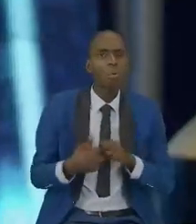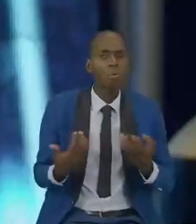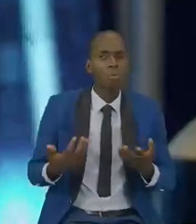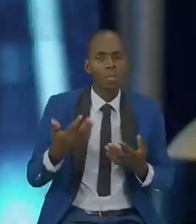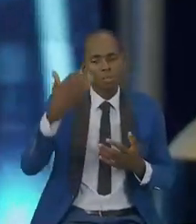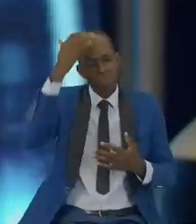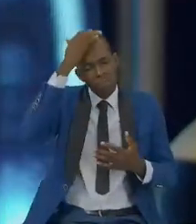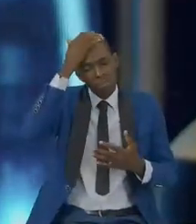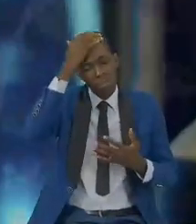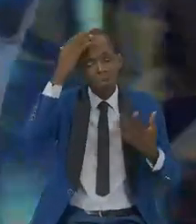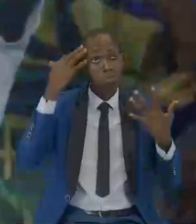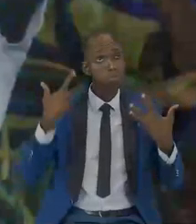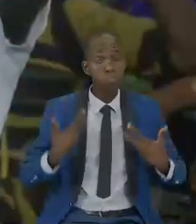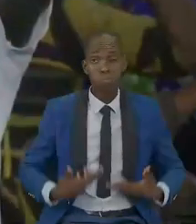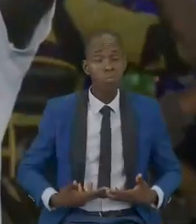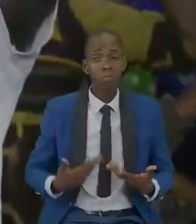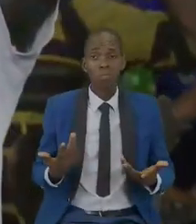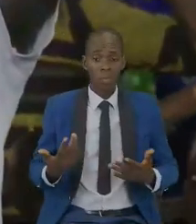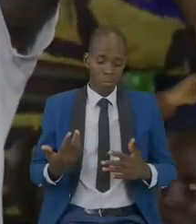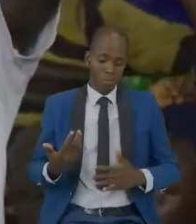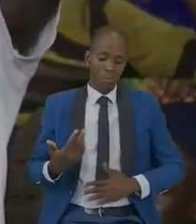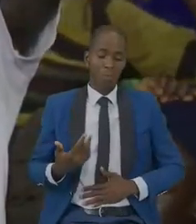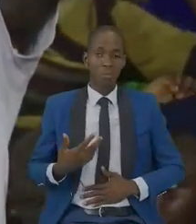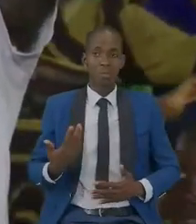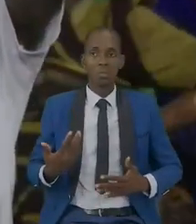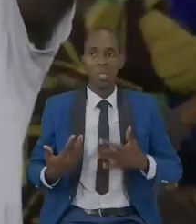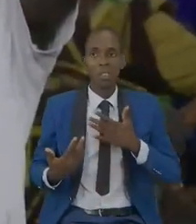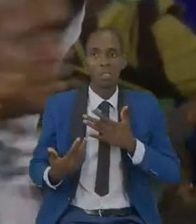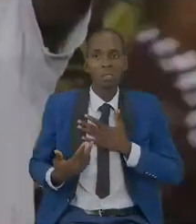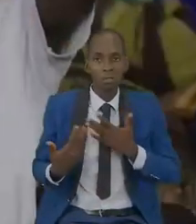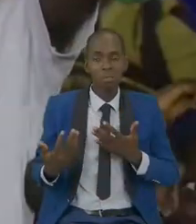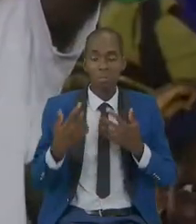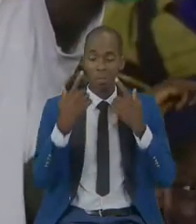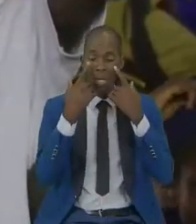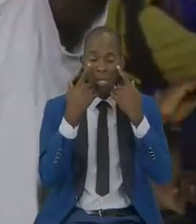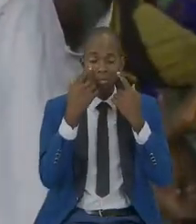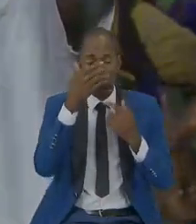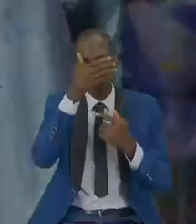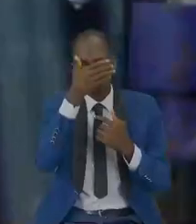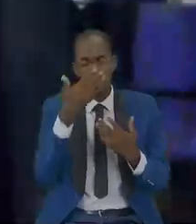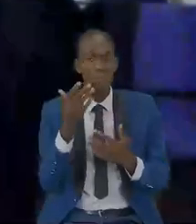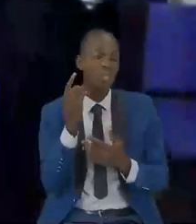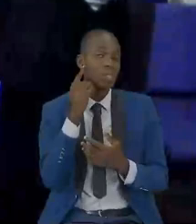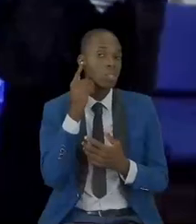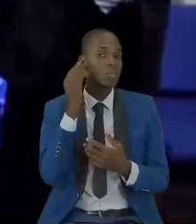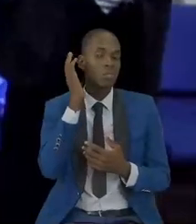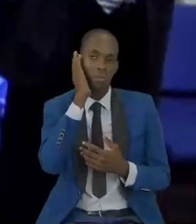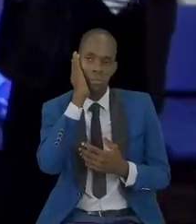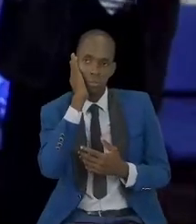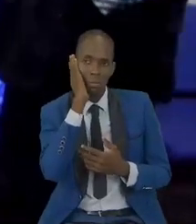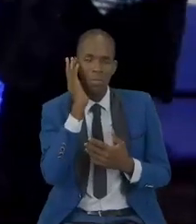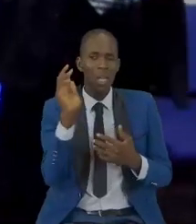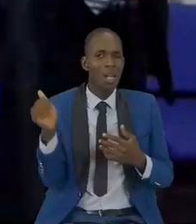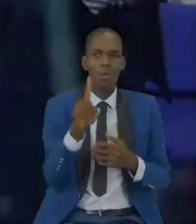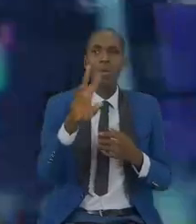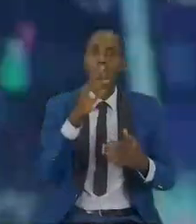Identifiez là où le problème est. Imposez la main là-bas. Imposez la main à l'endroit où vous avez le mal. Et